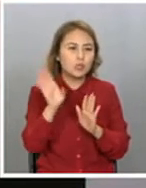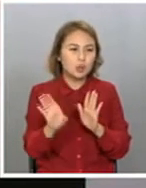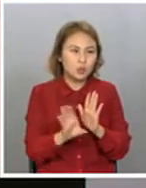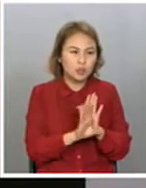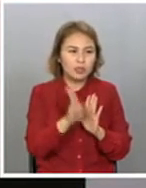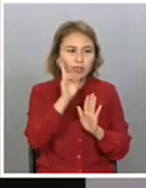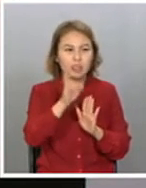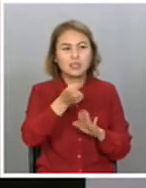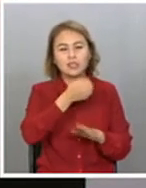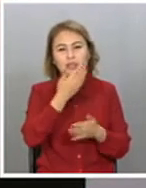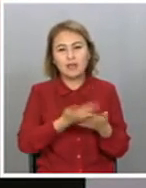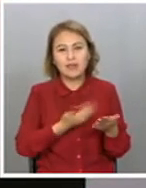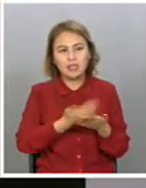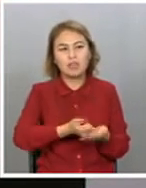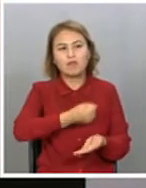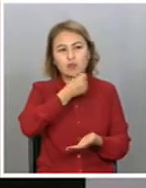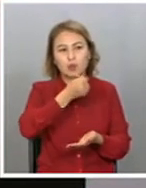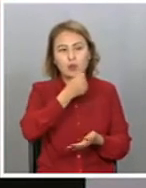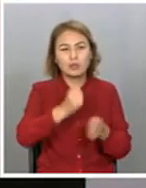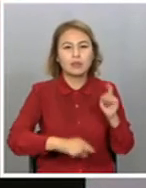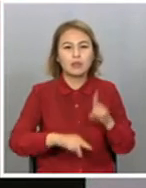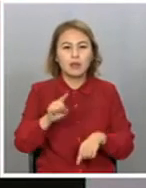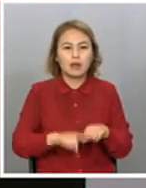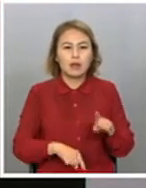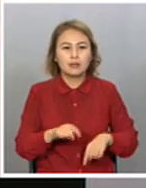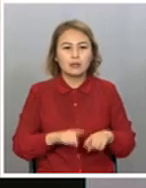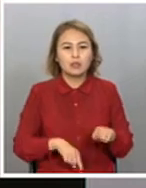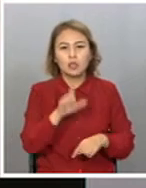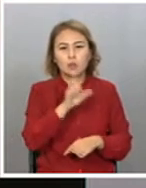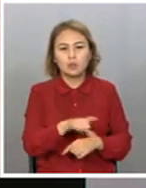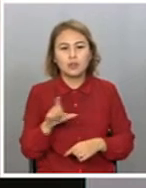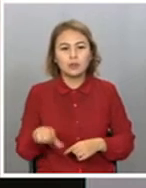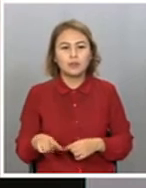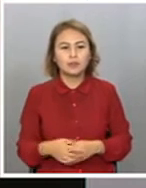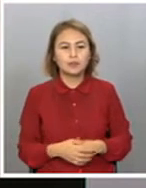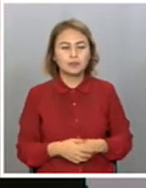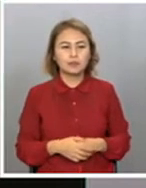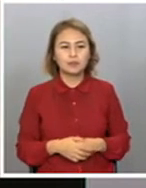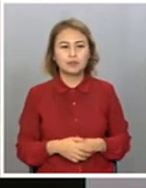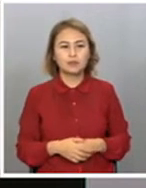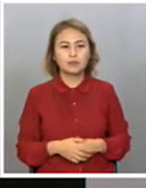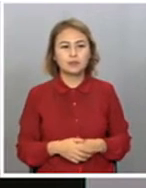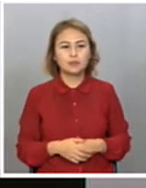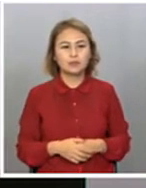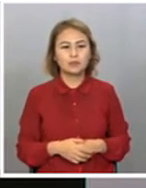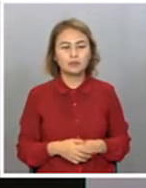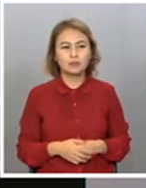следует прислушиваться к советам взрослых и родных людей?